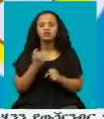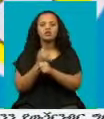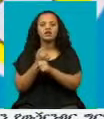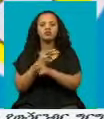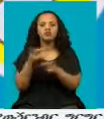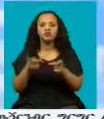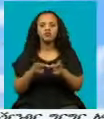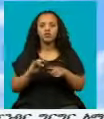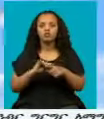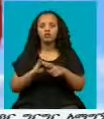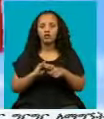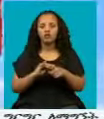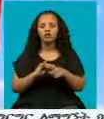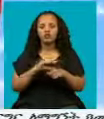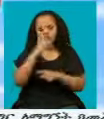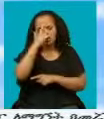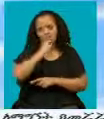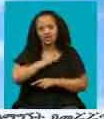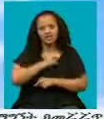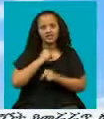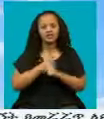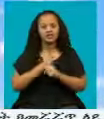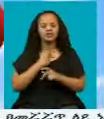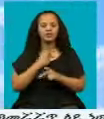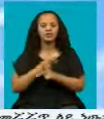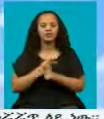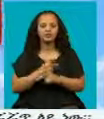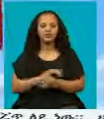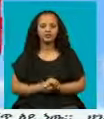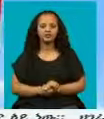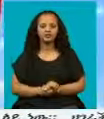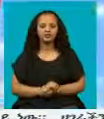በተሰማራንበትም የሙያ መስክ በታማኝነት መስራት ይጠበቅብናል።